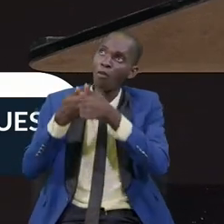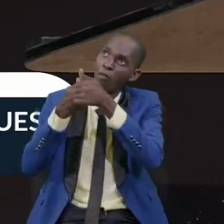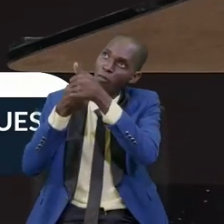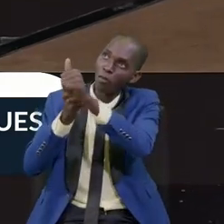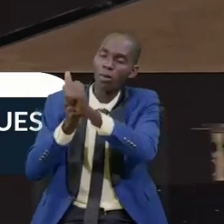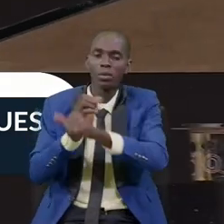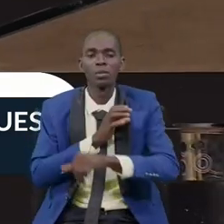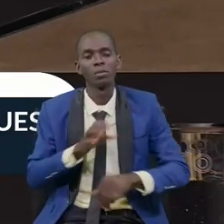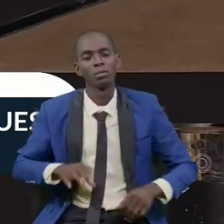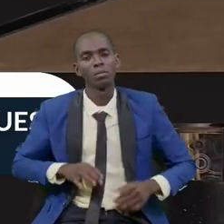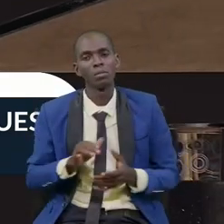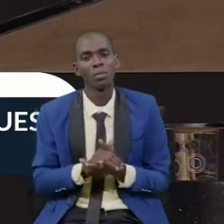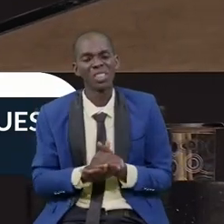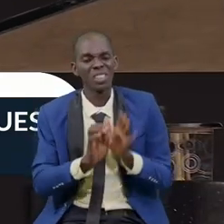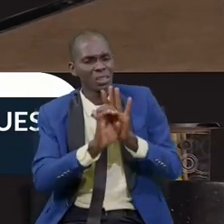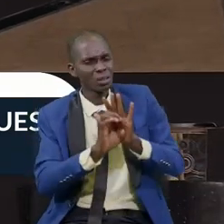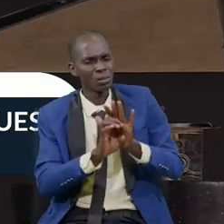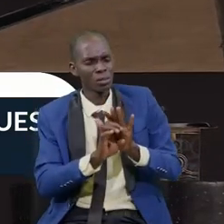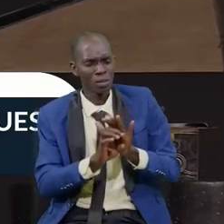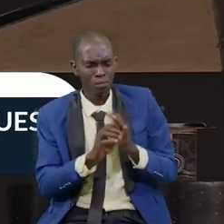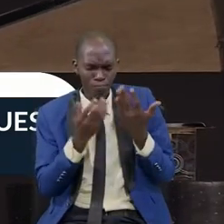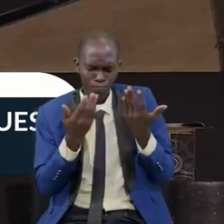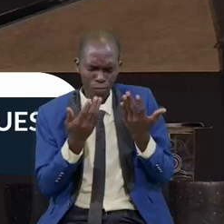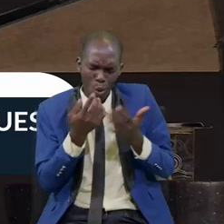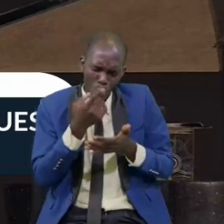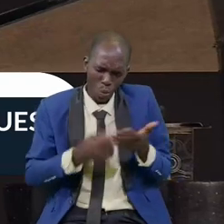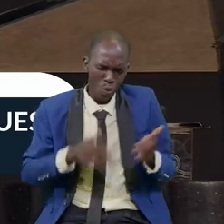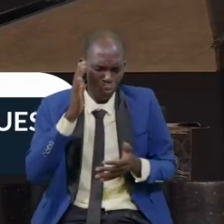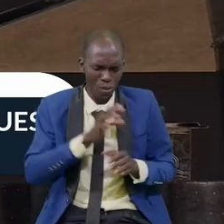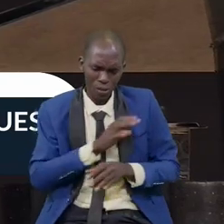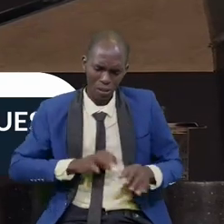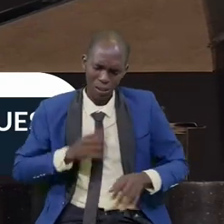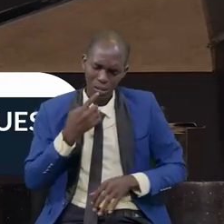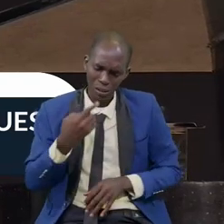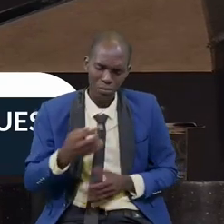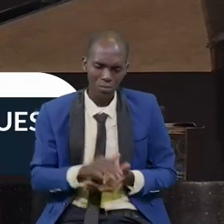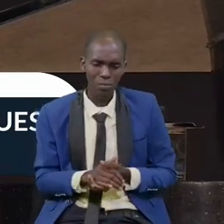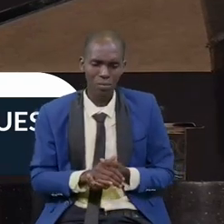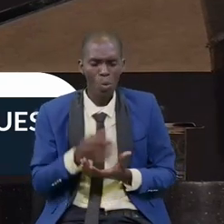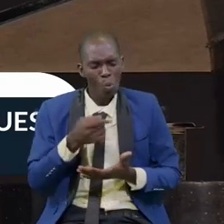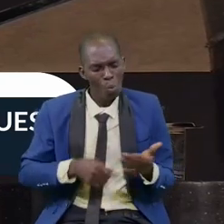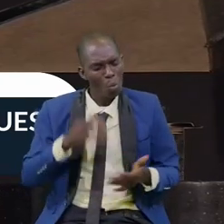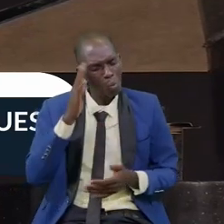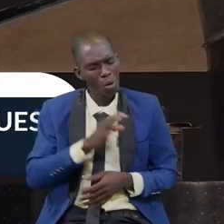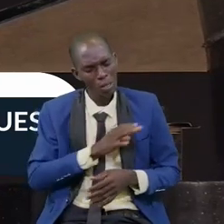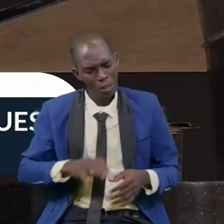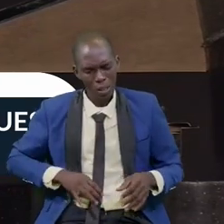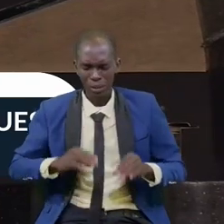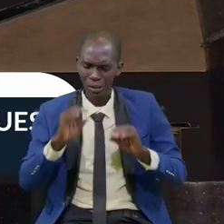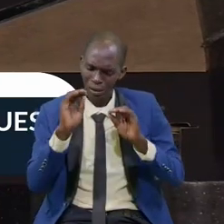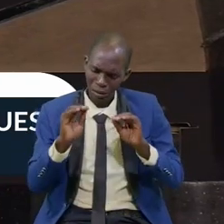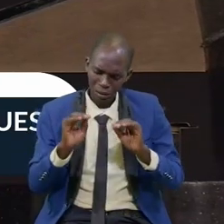cette trace. Qu'est-ce que Christ va dire? Qu'est-ce que Christ va enseigner? Comment